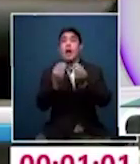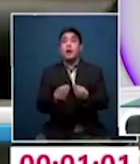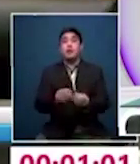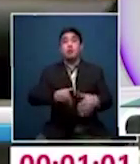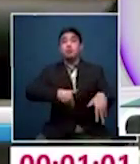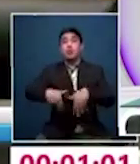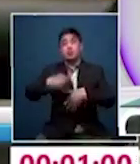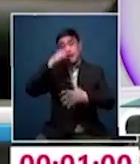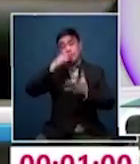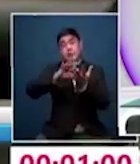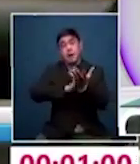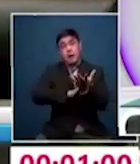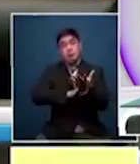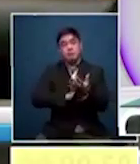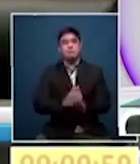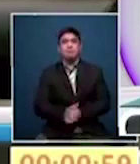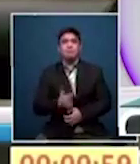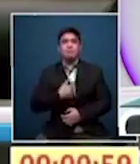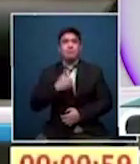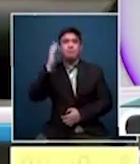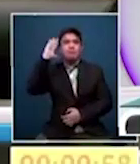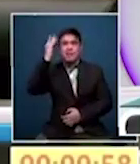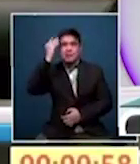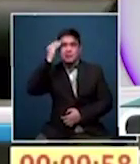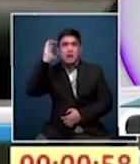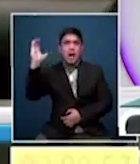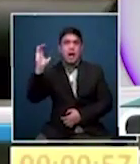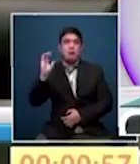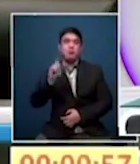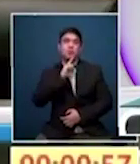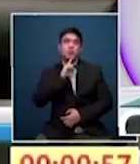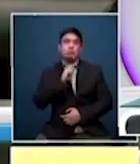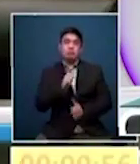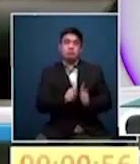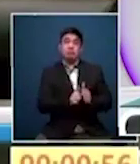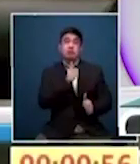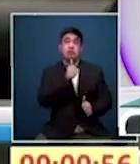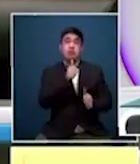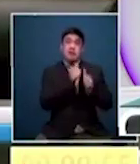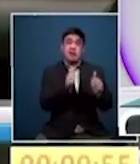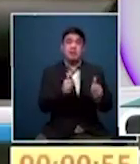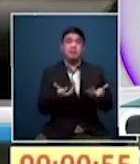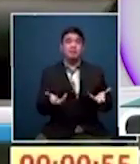ดมีคำพิพากษาอะไรหมดเลยเนี่ยคือคุณประพันธ์แกเป็นทนายไงนะฉายาปากกล้าขา